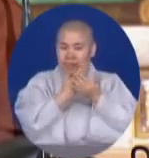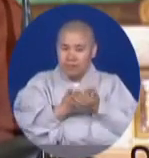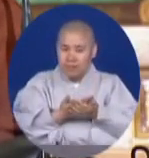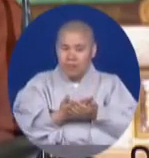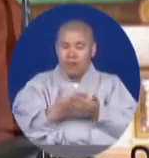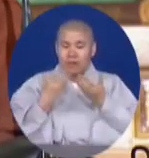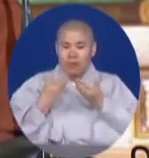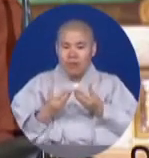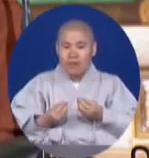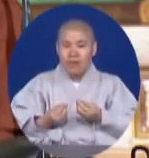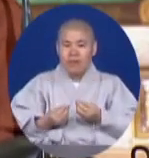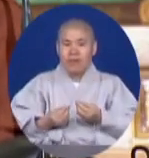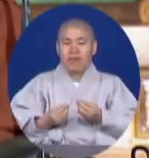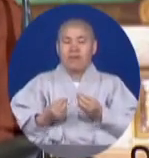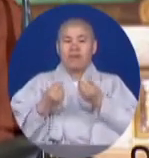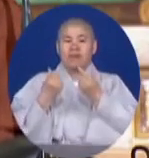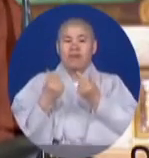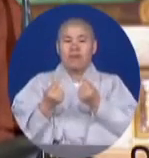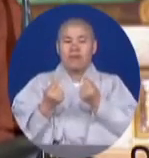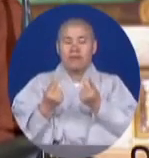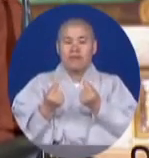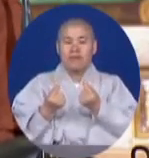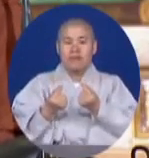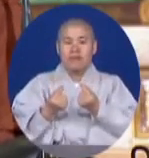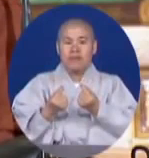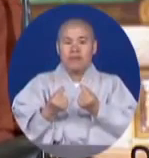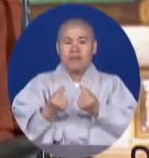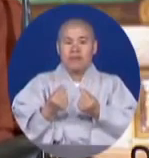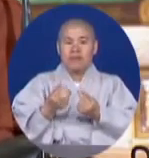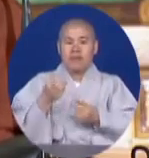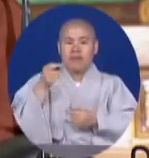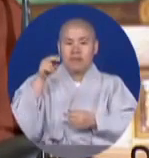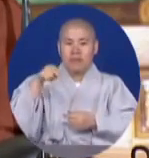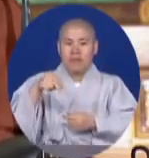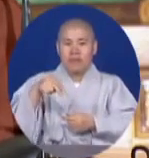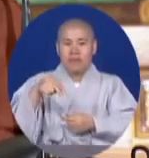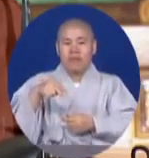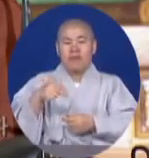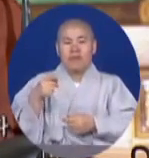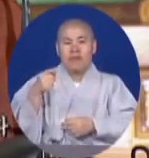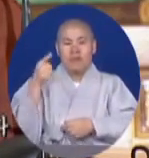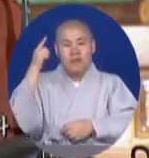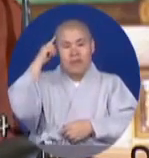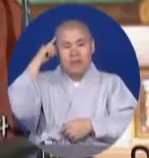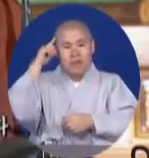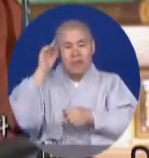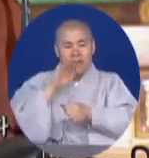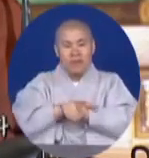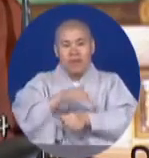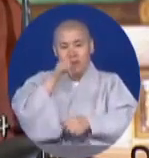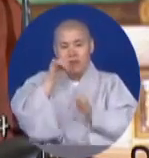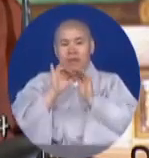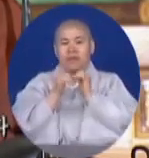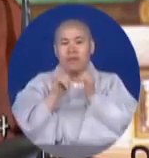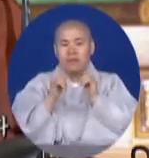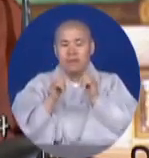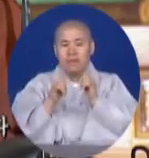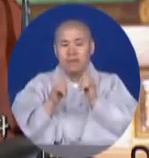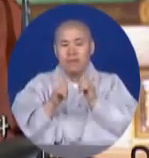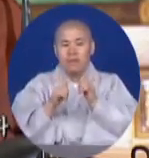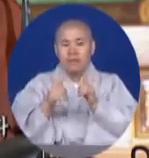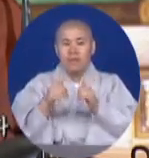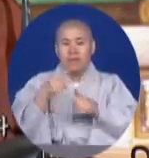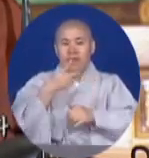비유입니다. 그와 같이 유지가 의 다문하면 지혜 있는 이들이